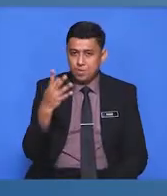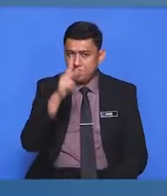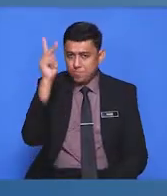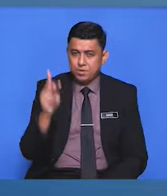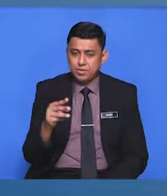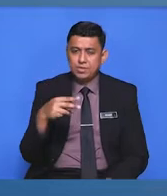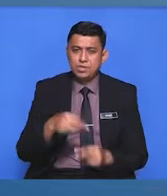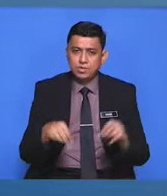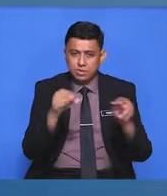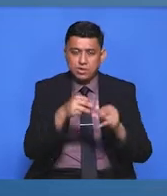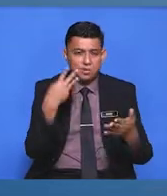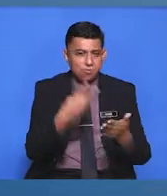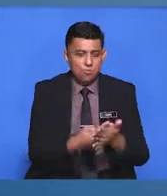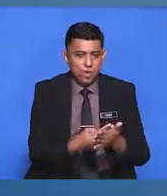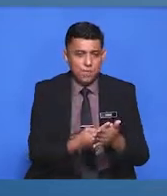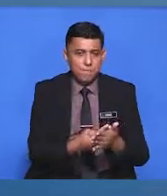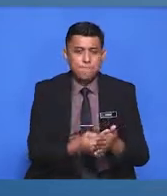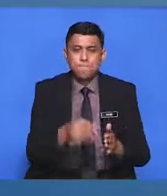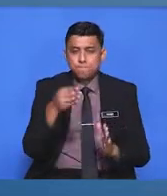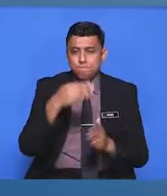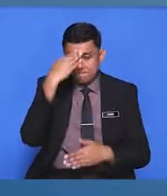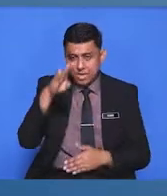berapakah nilai wang bagi paparan ini?